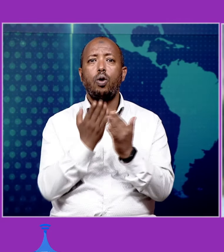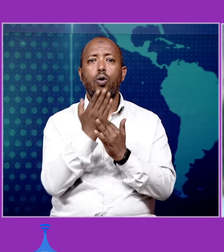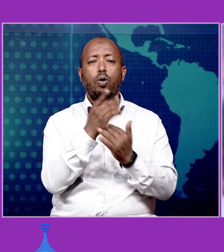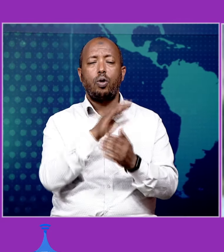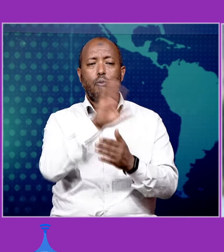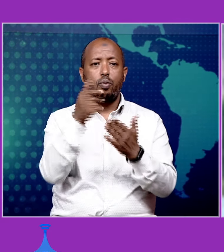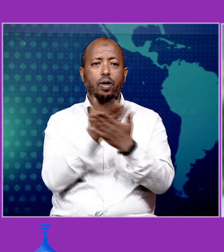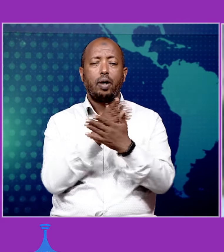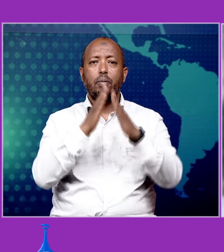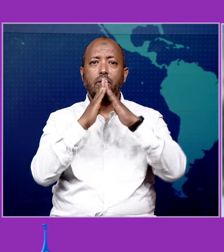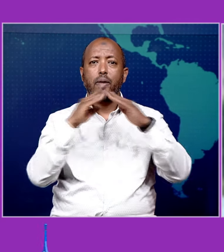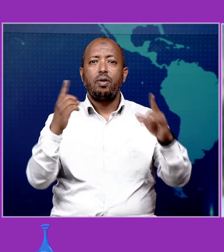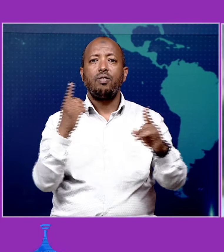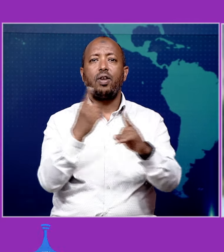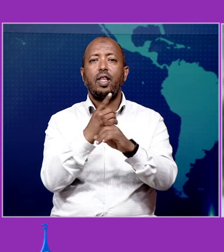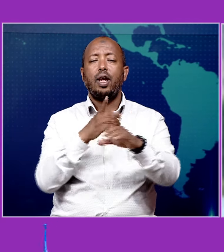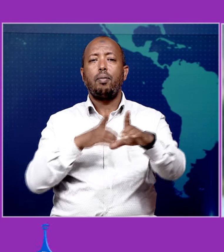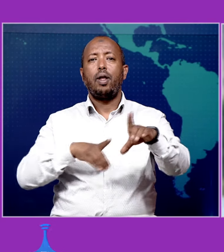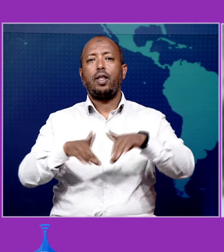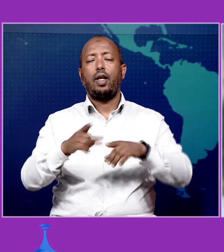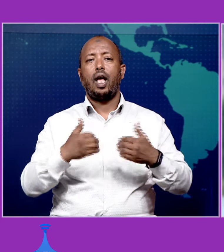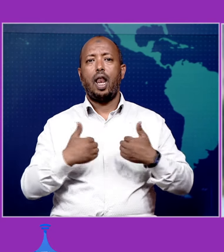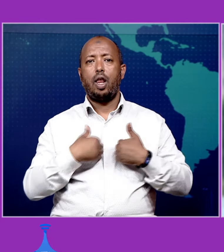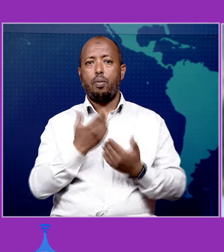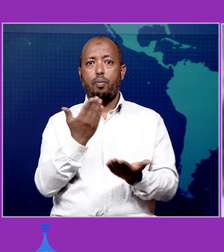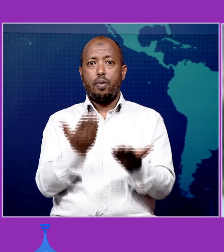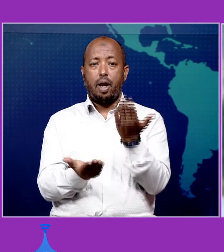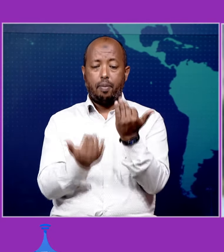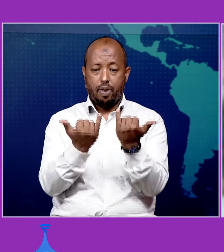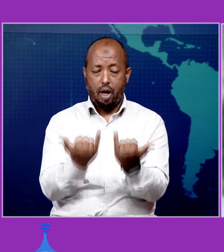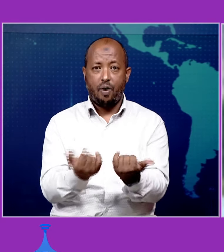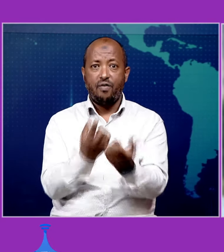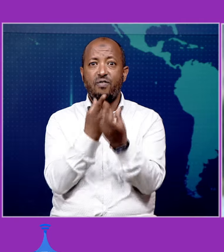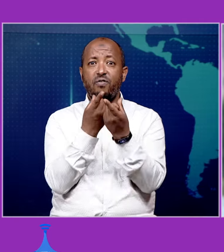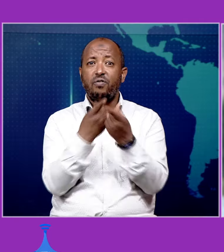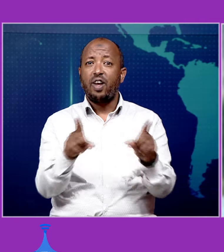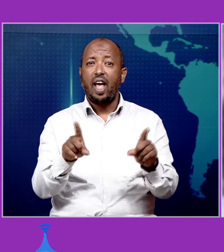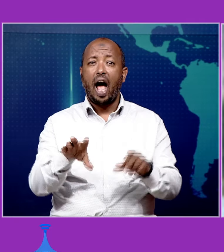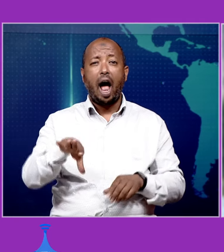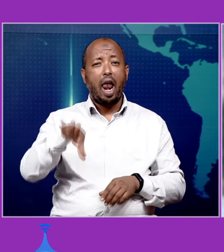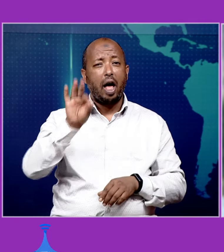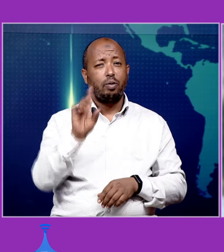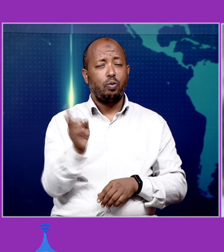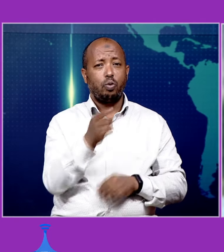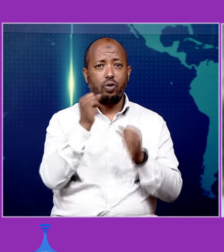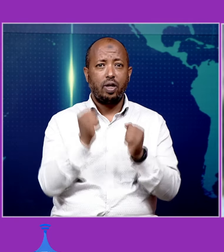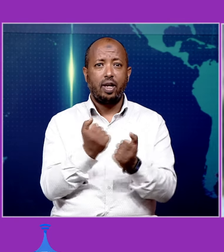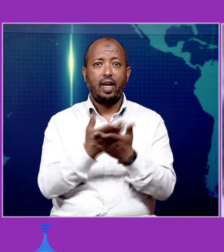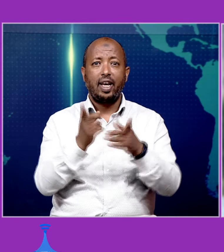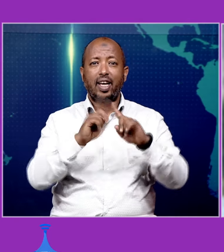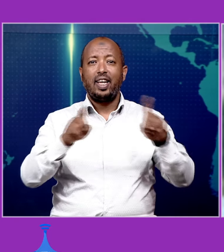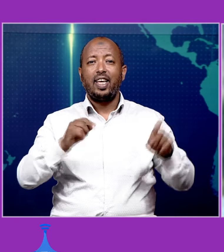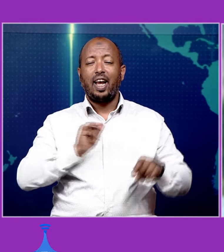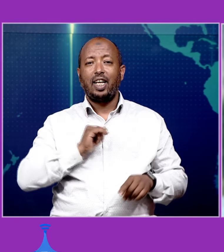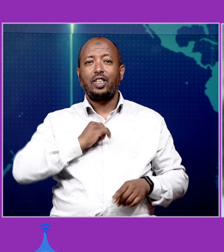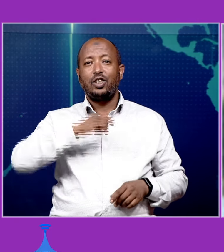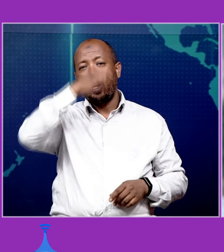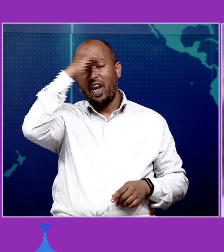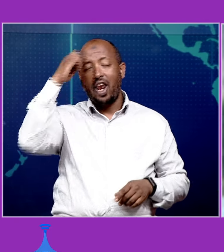በመከናወን ላይ ያለ ነው። ምናልባት አሁን ፍሬ ላይኖረው ይችል ይሆናል። ነገር ግን ይፈርታችን ጥረታችን